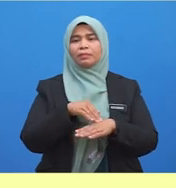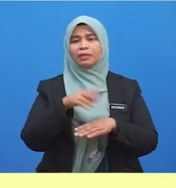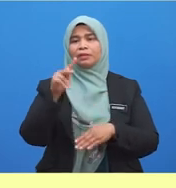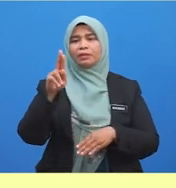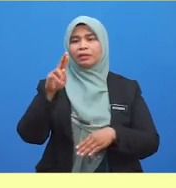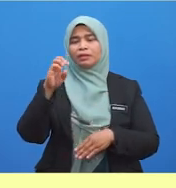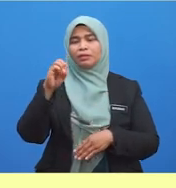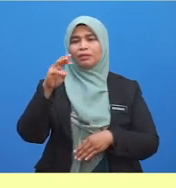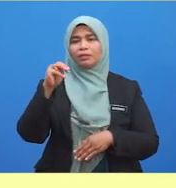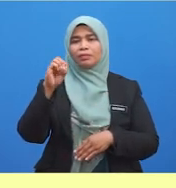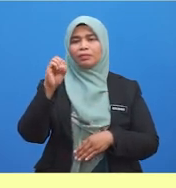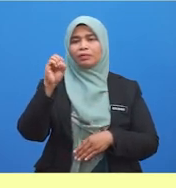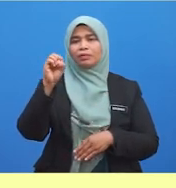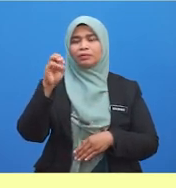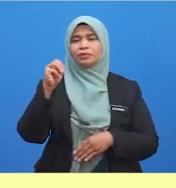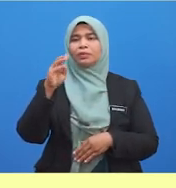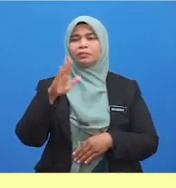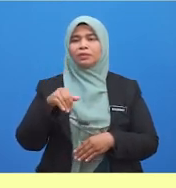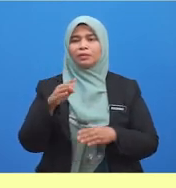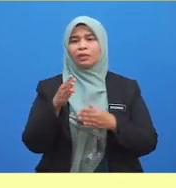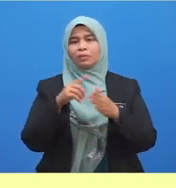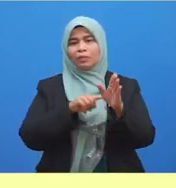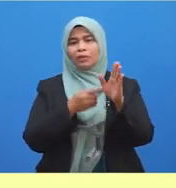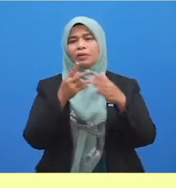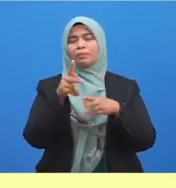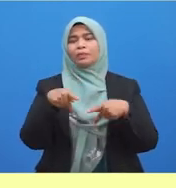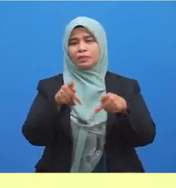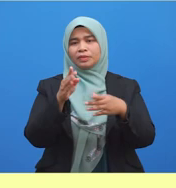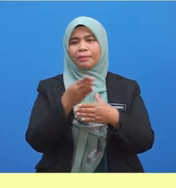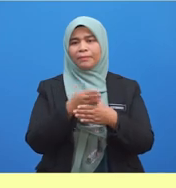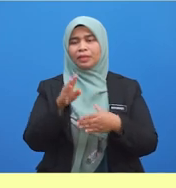sebelum memulakan proses pembahagian sel?